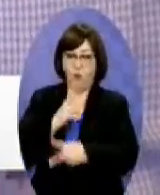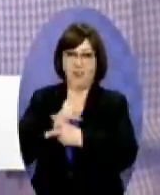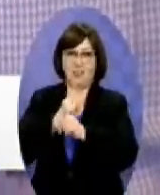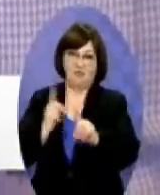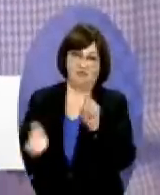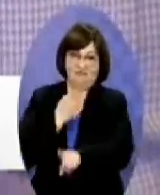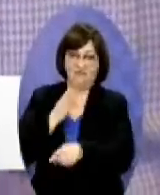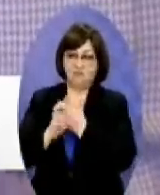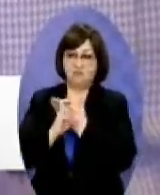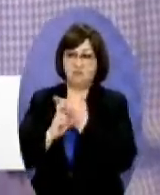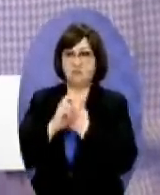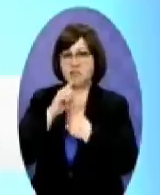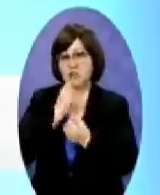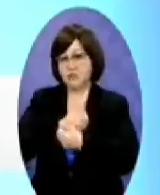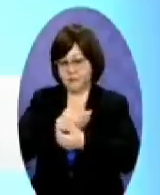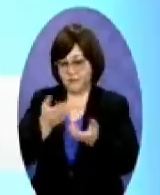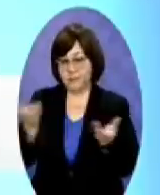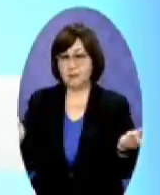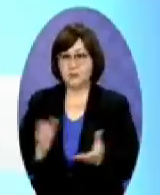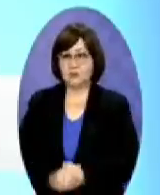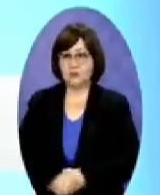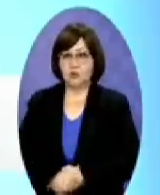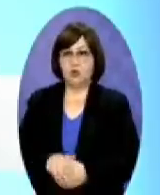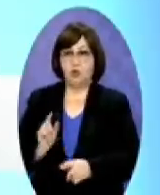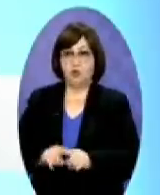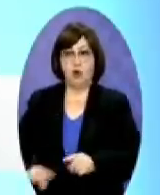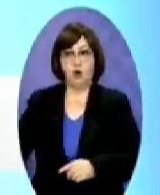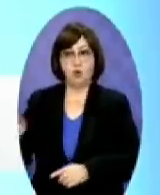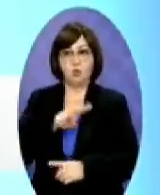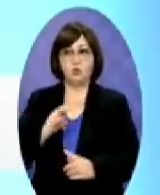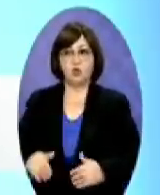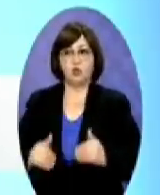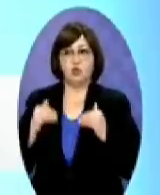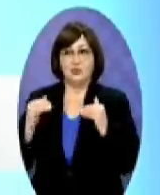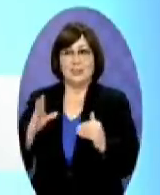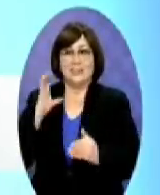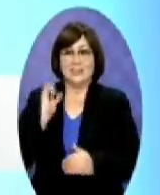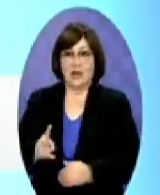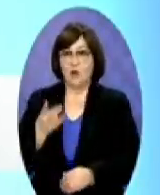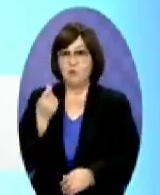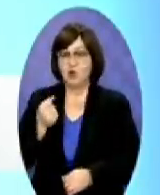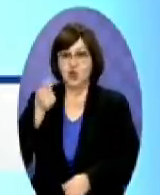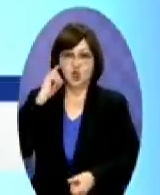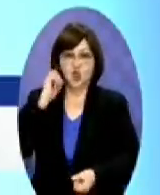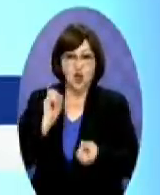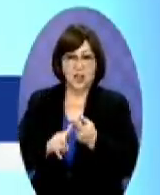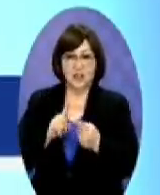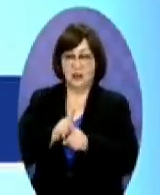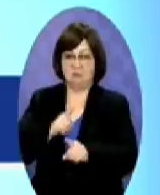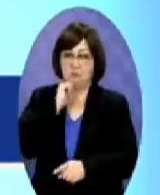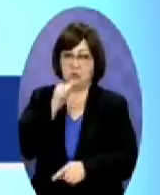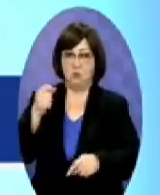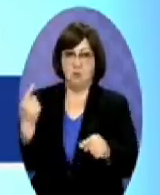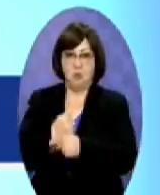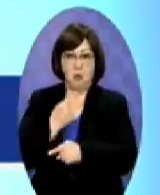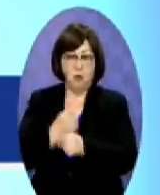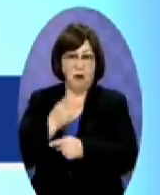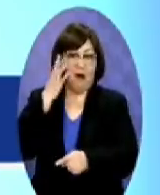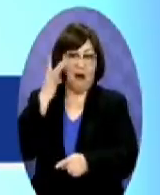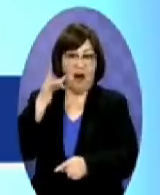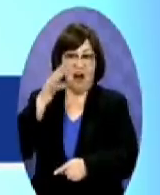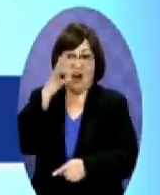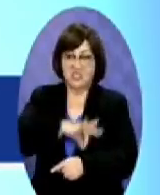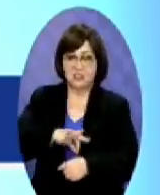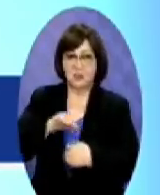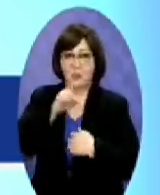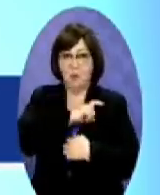газрын тэргүүн сануулж байна. Орон нутгийн хөгжлийн сангийн хөрөнгийг зориултын бусаар зарцуулах, төсөл шаргалуурах нэрээр